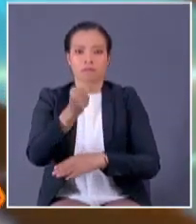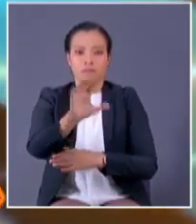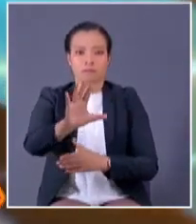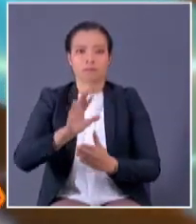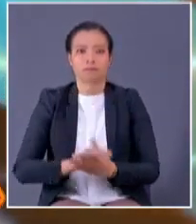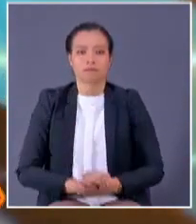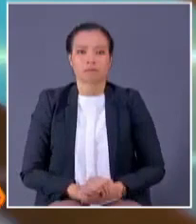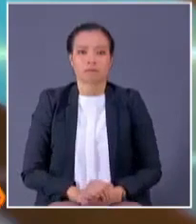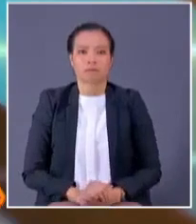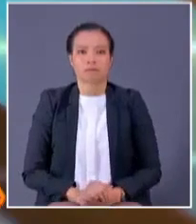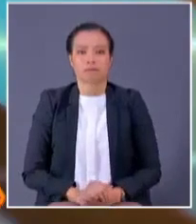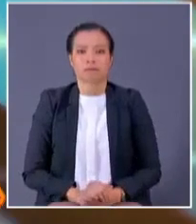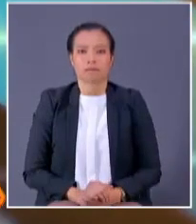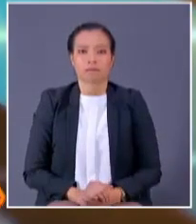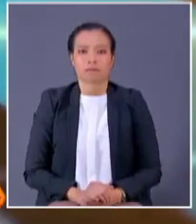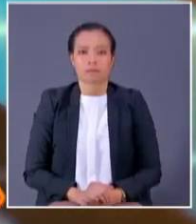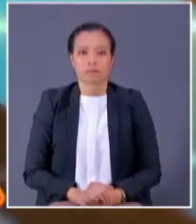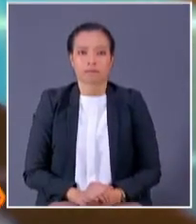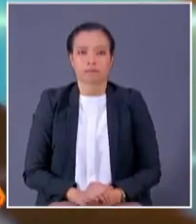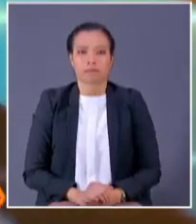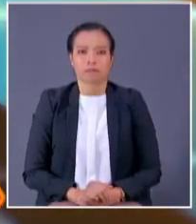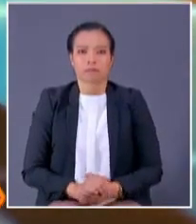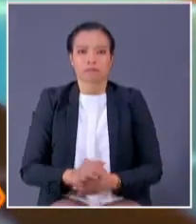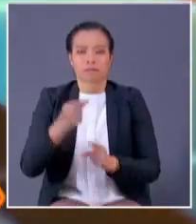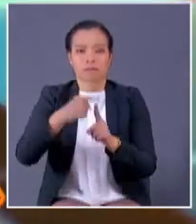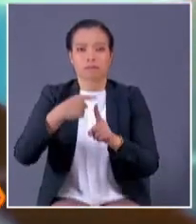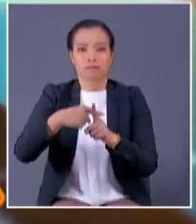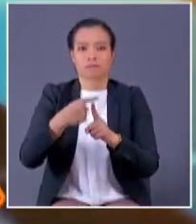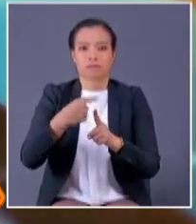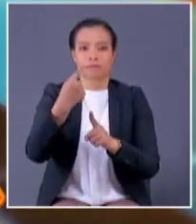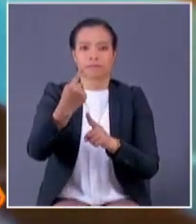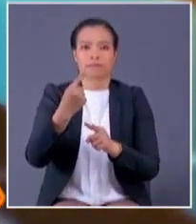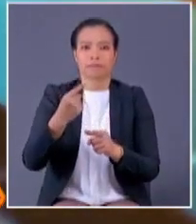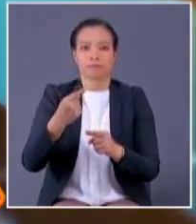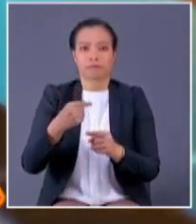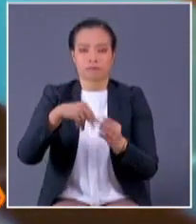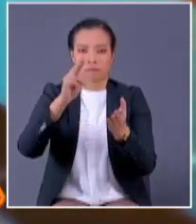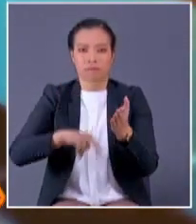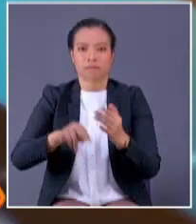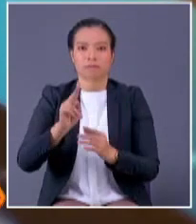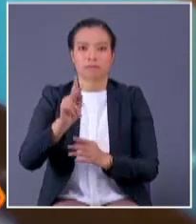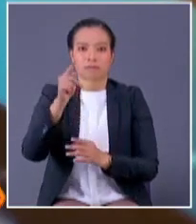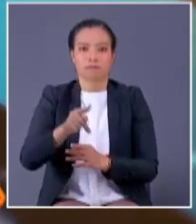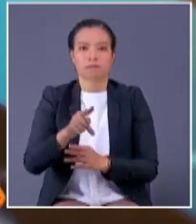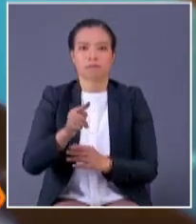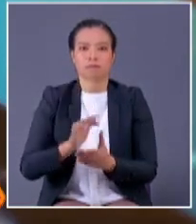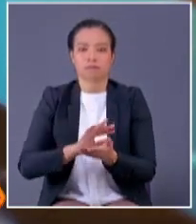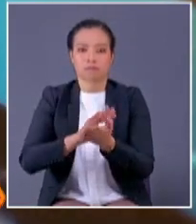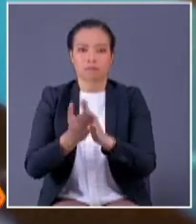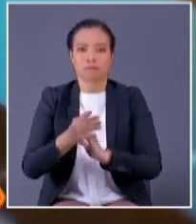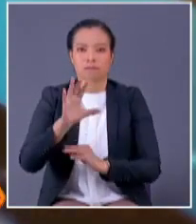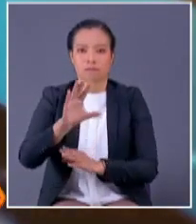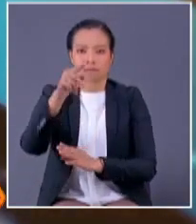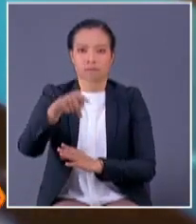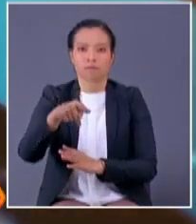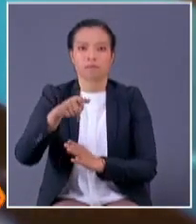หรือเลย1เดือนไปแล้วค่าปรับ 1,000 บาทมันจะกลายเป็น 5,000 บ